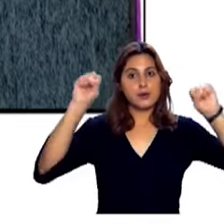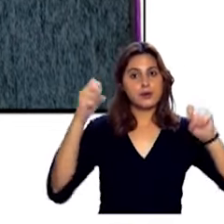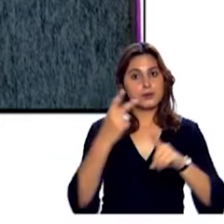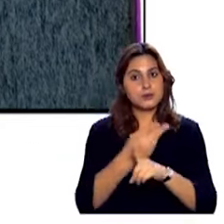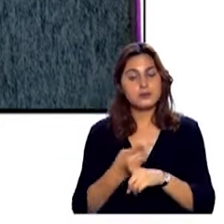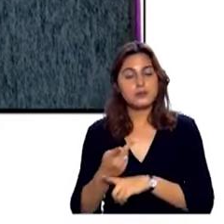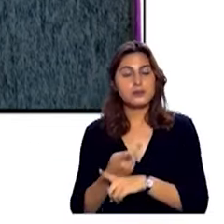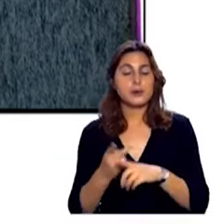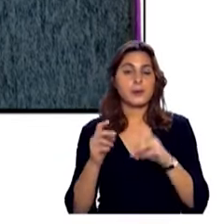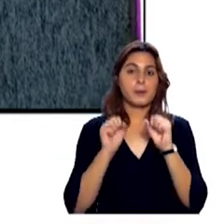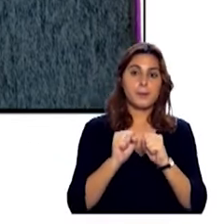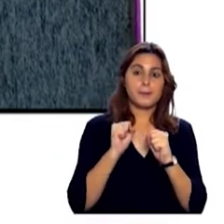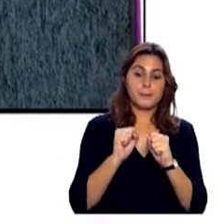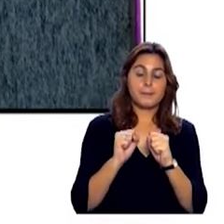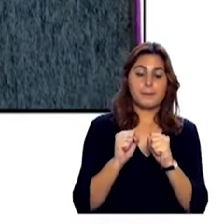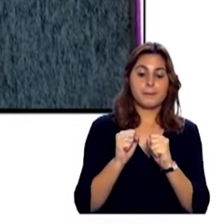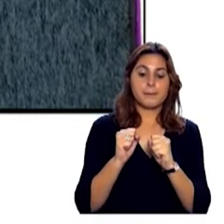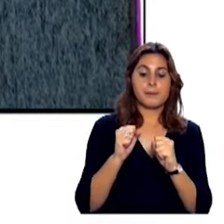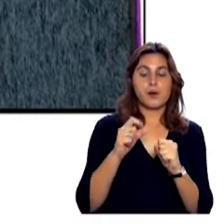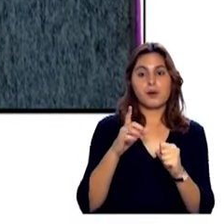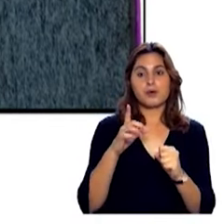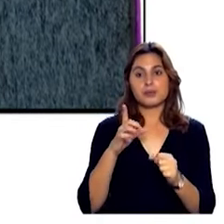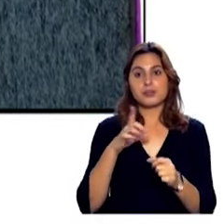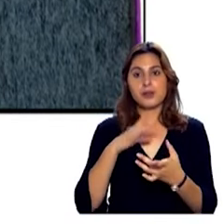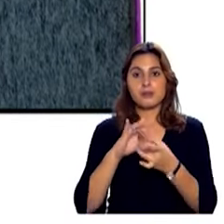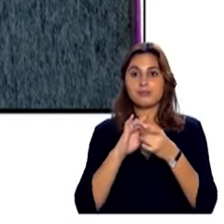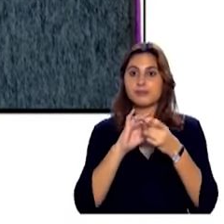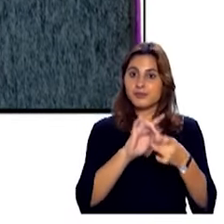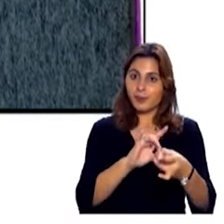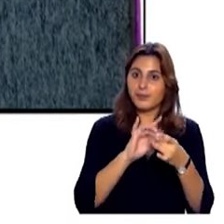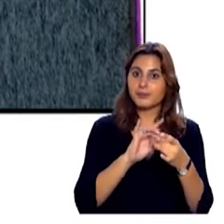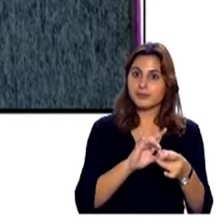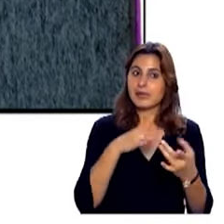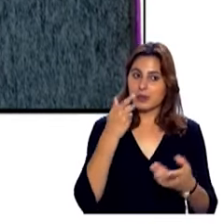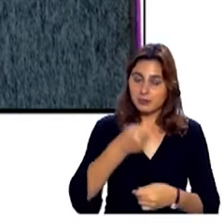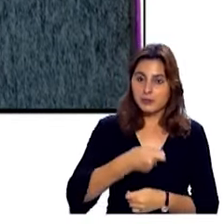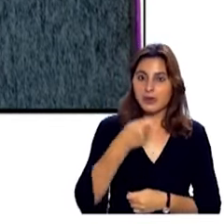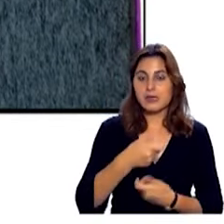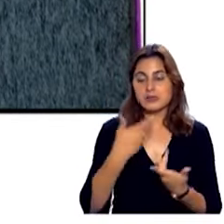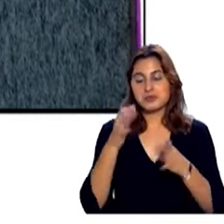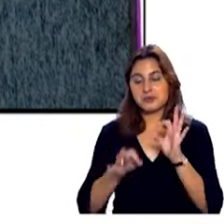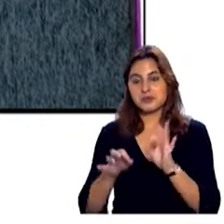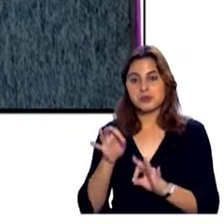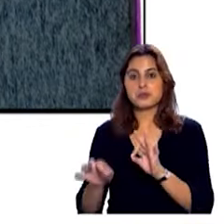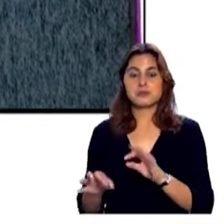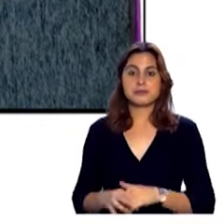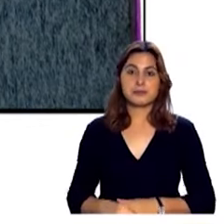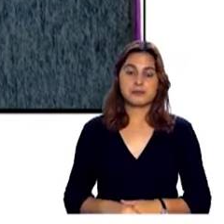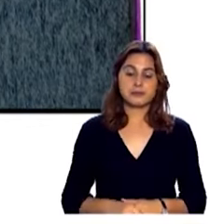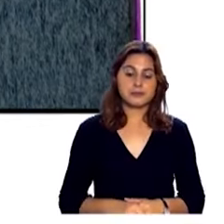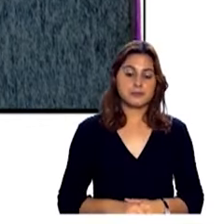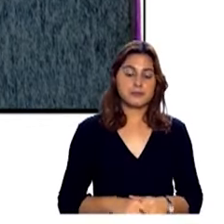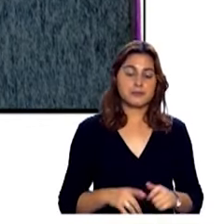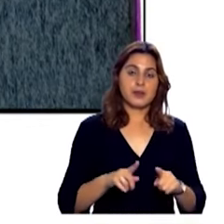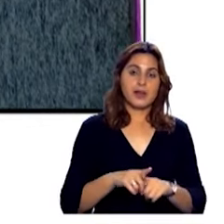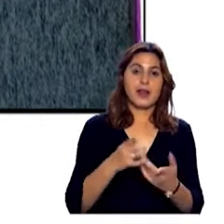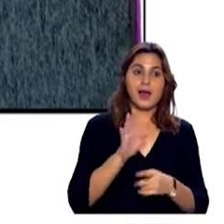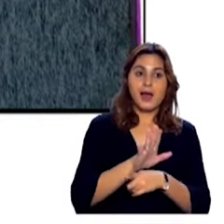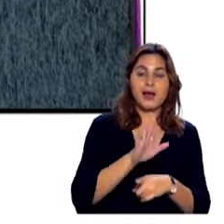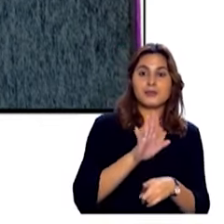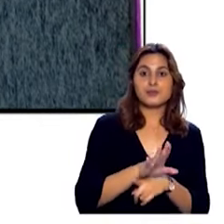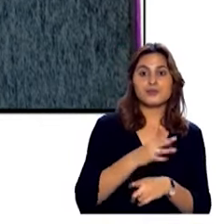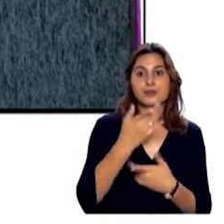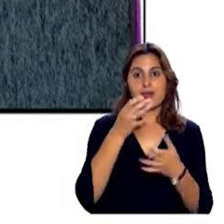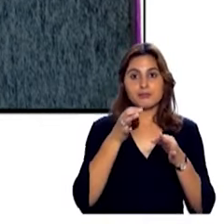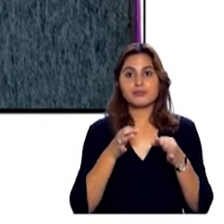uniform fazione dell'interpretazione giurisprudenziale ci che garantisce Maggiore certezza ci che implementa Il